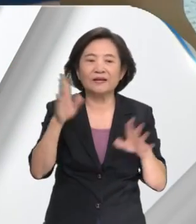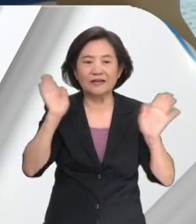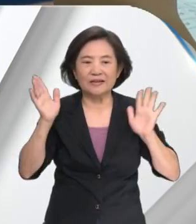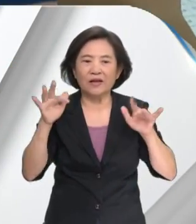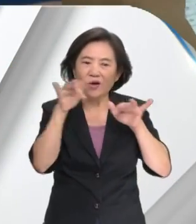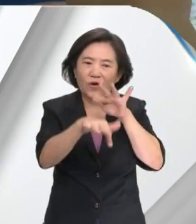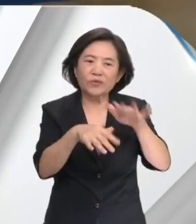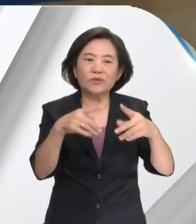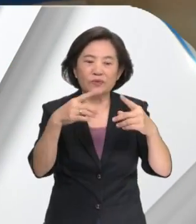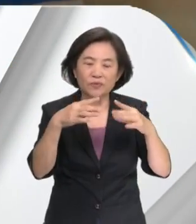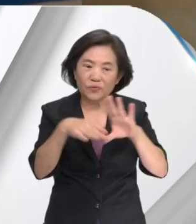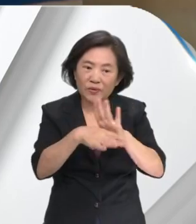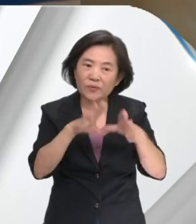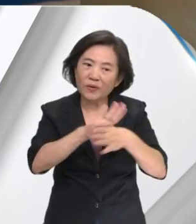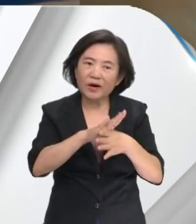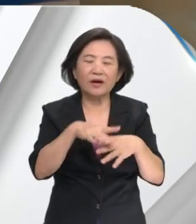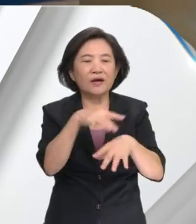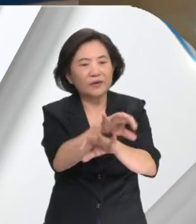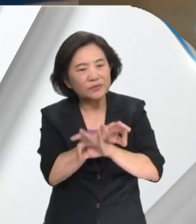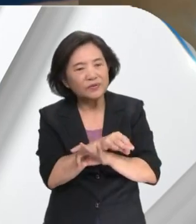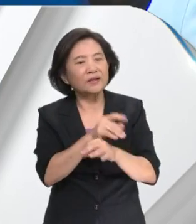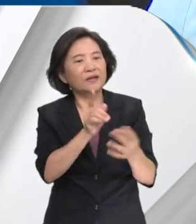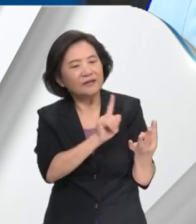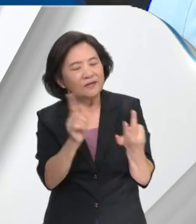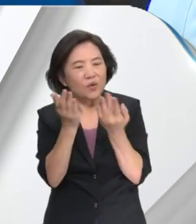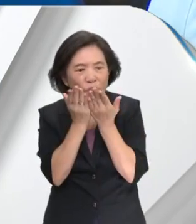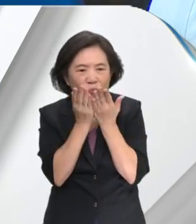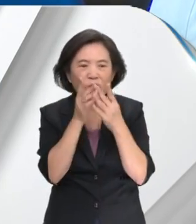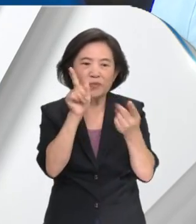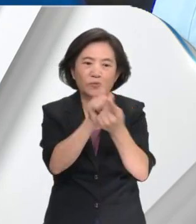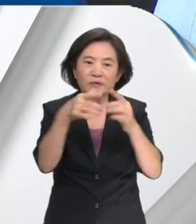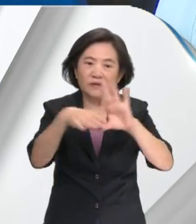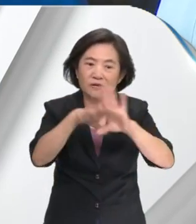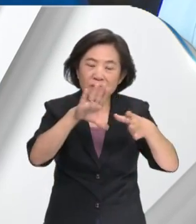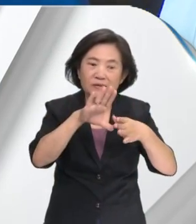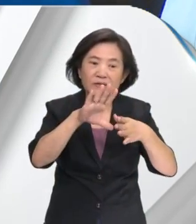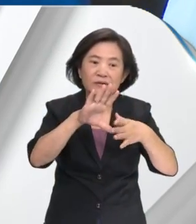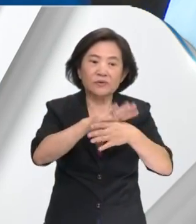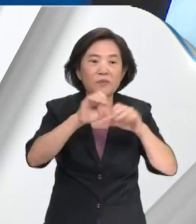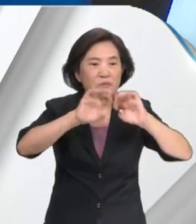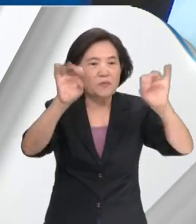文化，进一步推广客家文化。客家新闻王文尧，新竹报道。